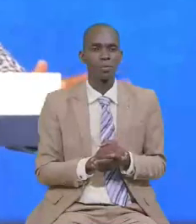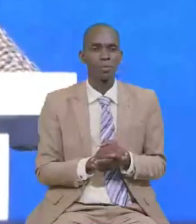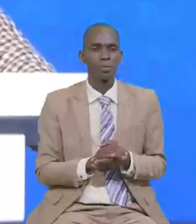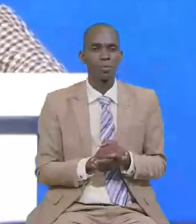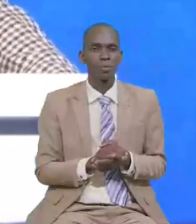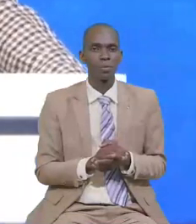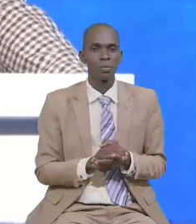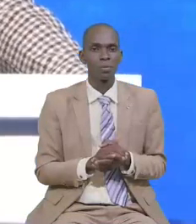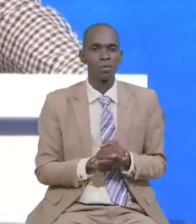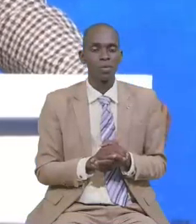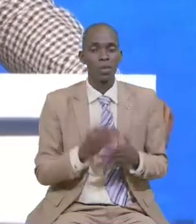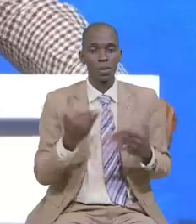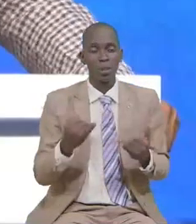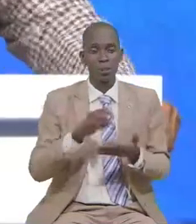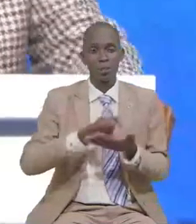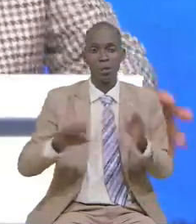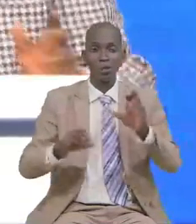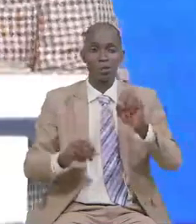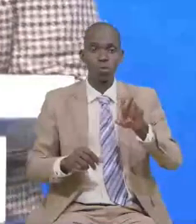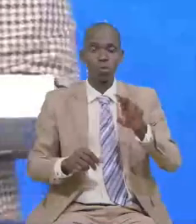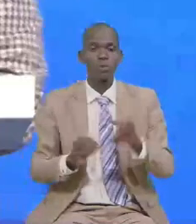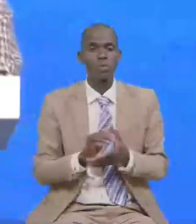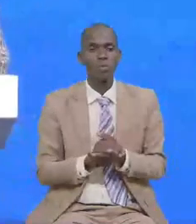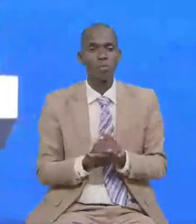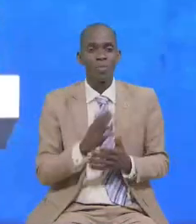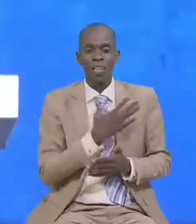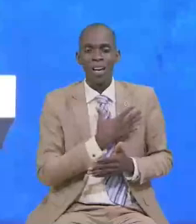maison. Verset 12.